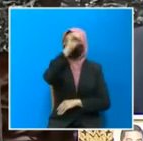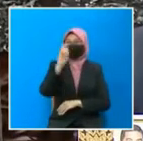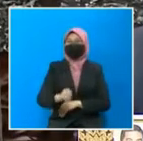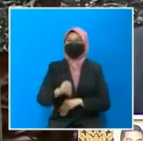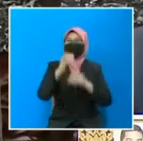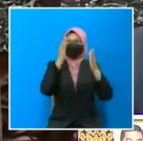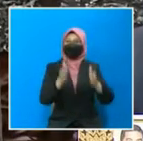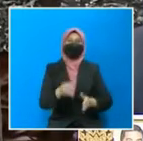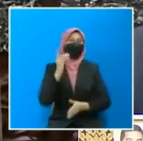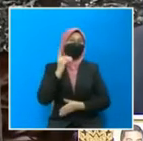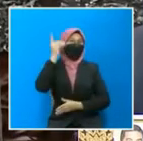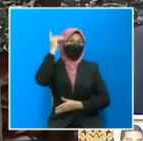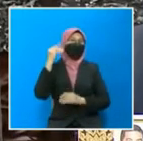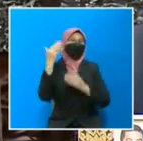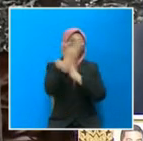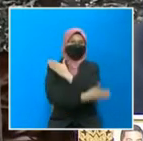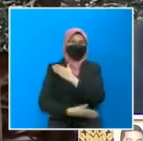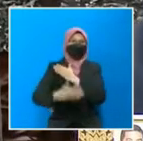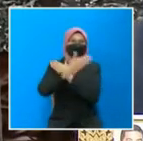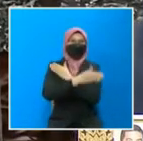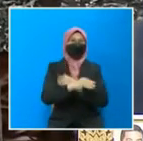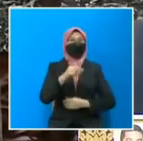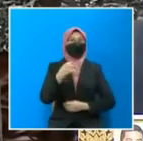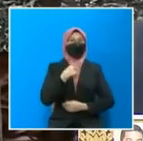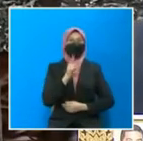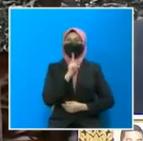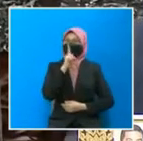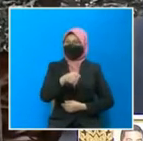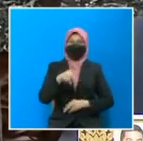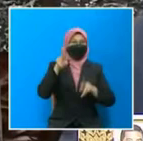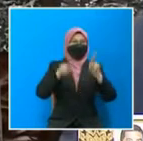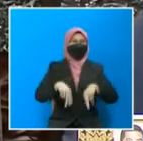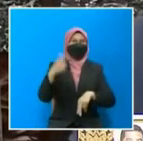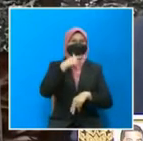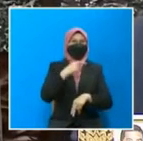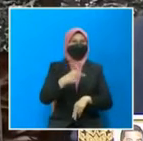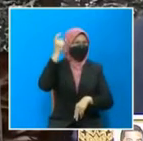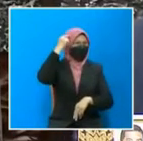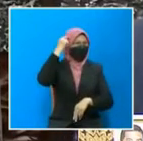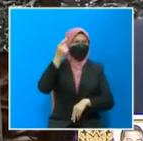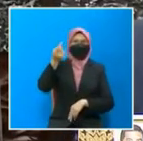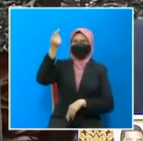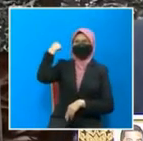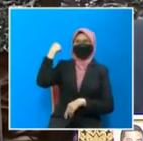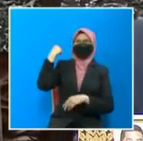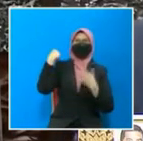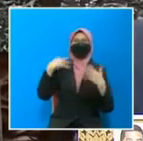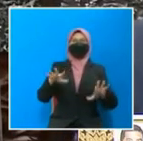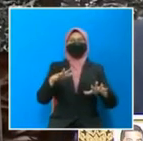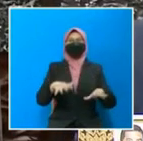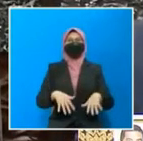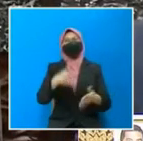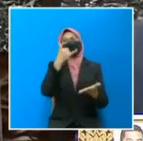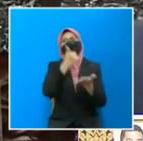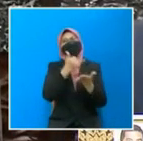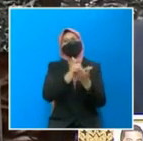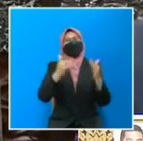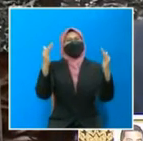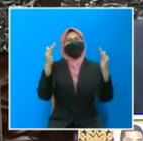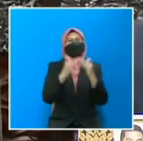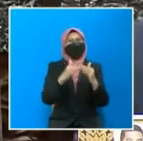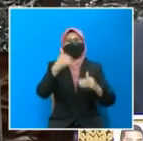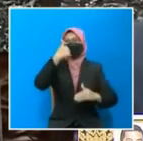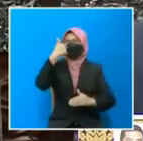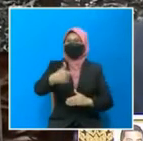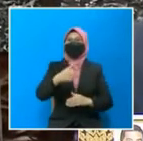penduduk dewasa di seluruh negara. Saya pasti rakyat tidak mahu lagi menoleh ke belakang setelah terkurung untuk tempoh sekian lama.